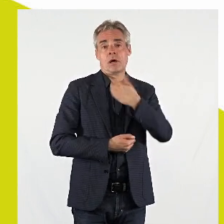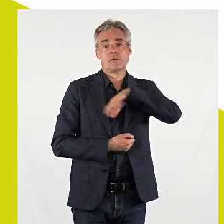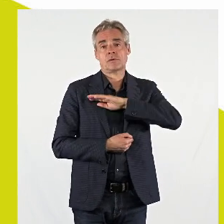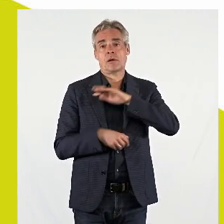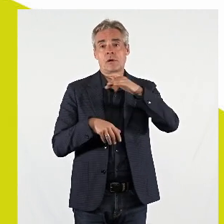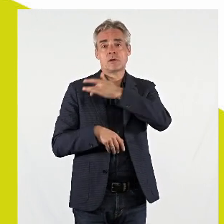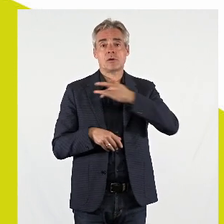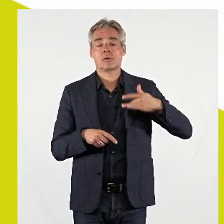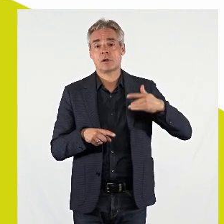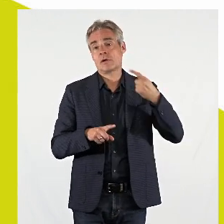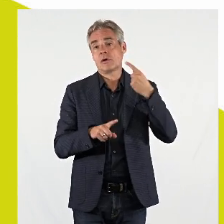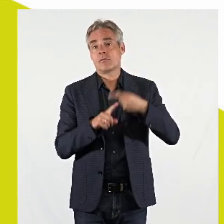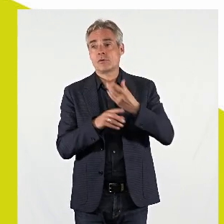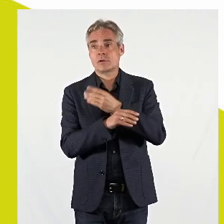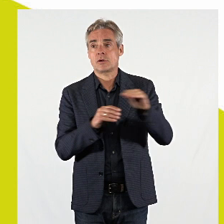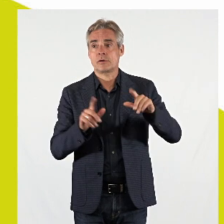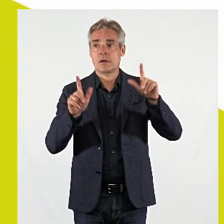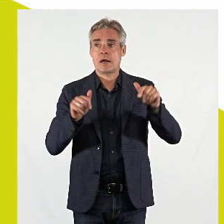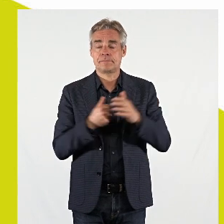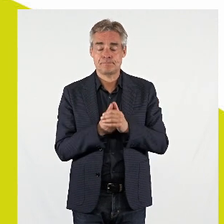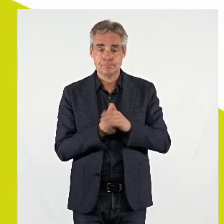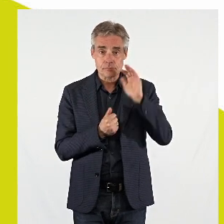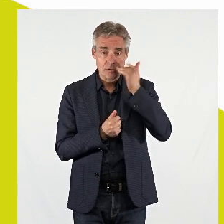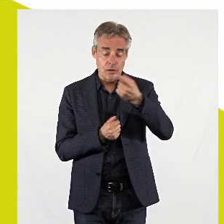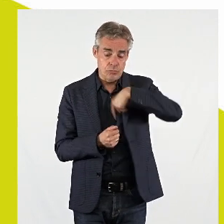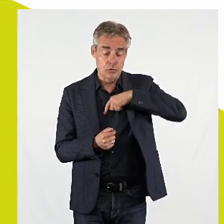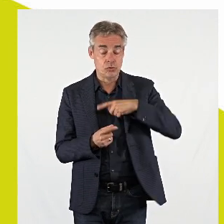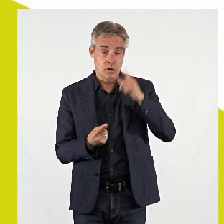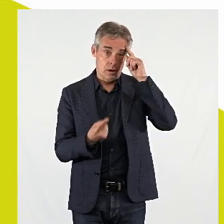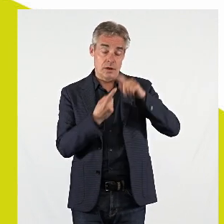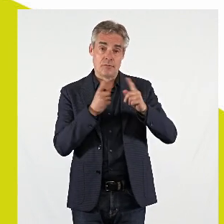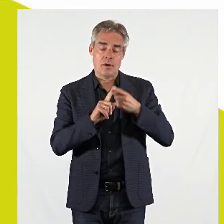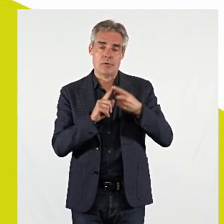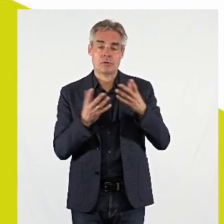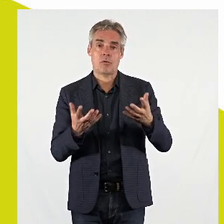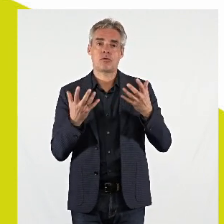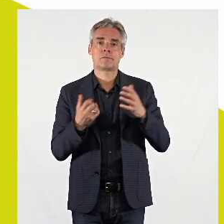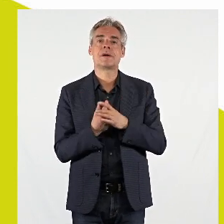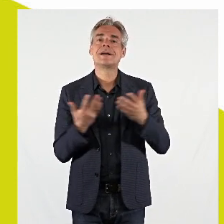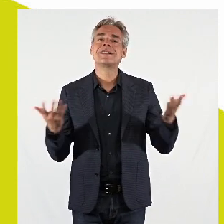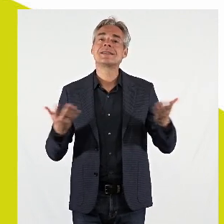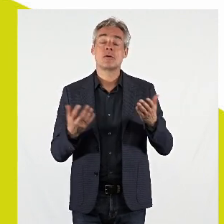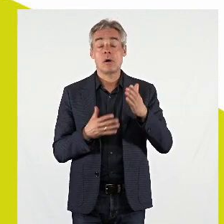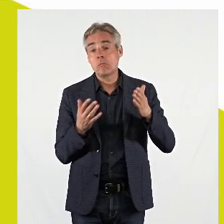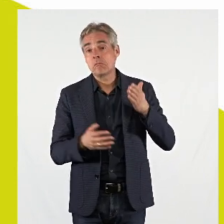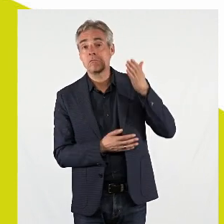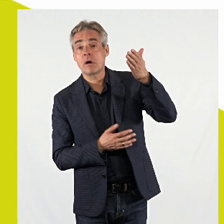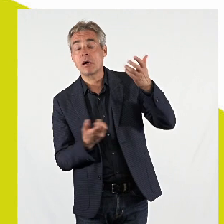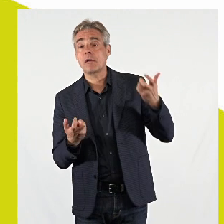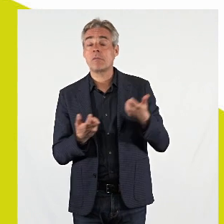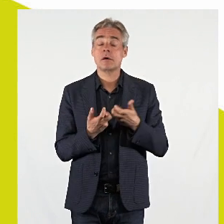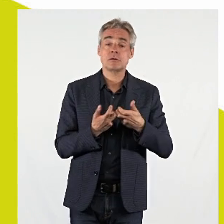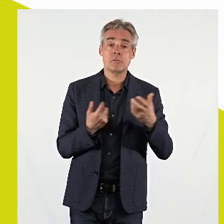vue-là pour nous un enjeu extrêmement fort, c'est que demain, lorsqu'un